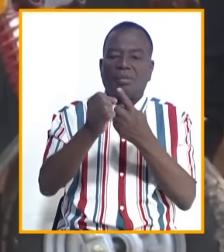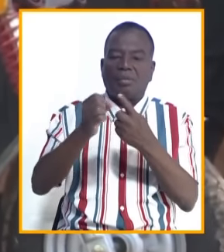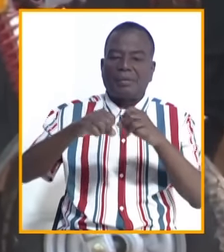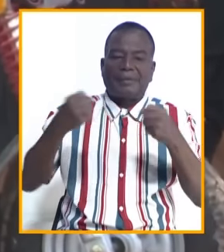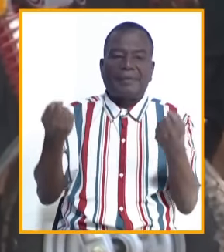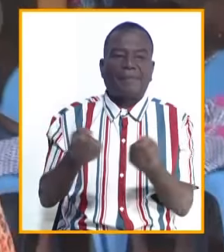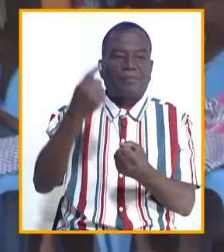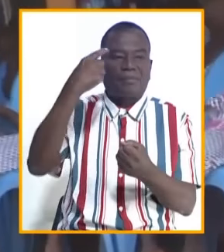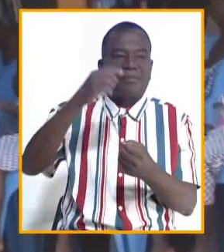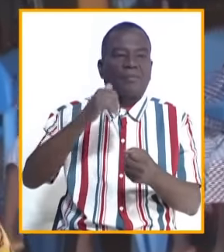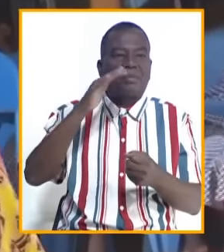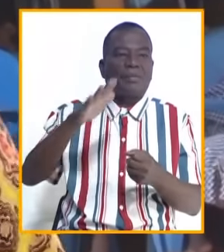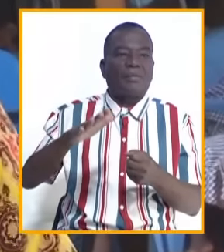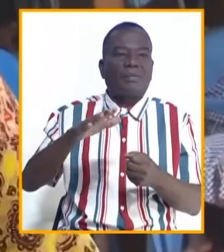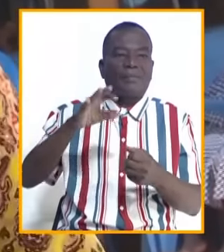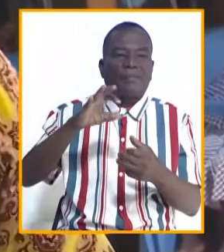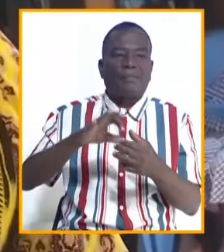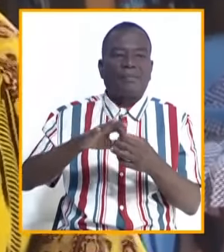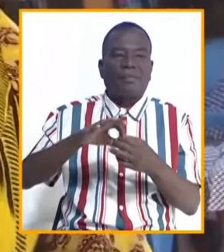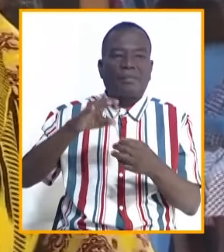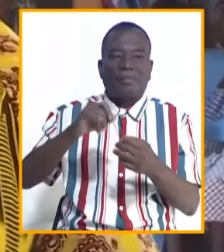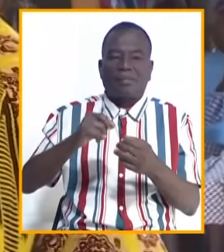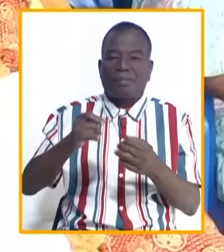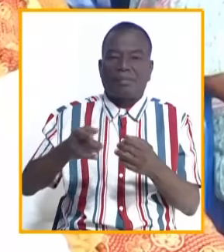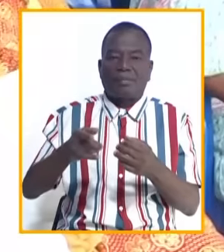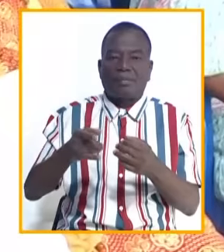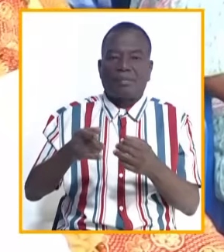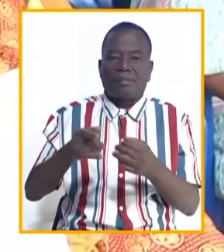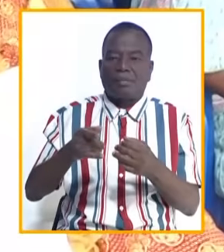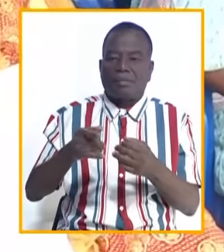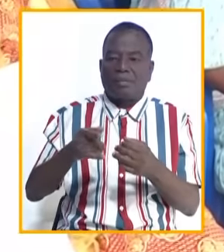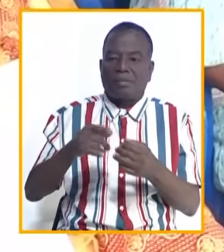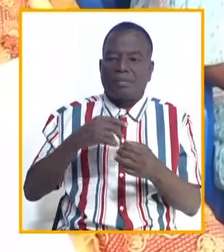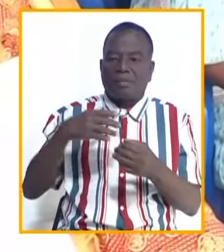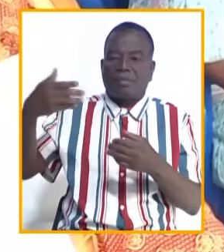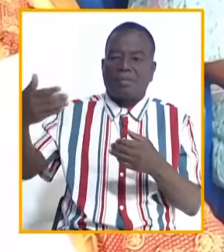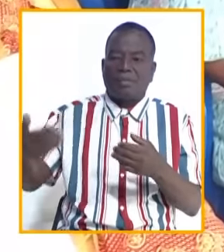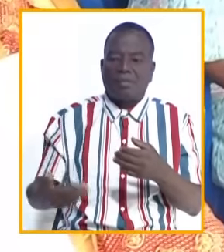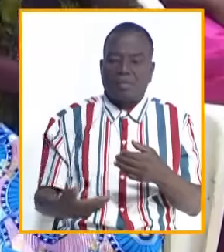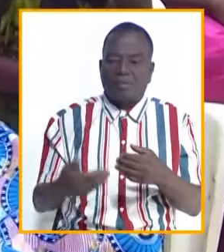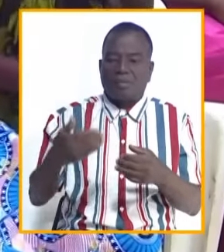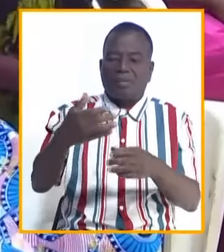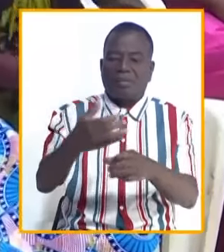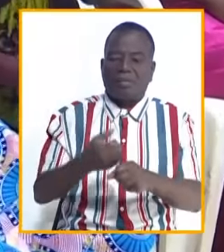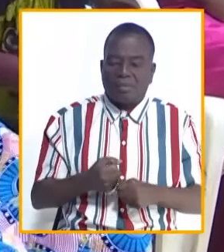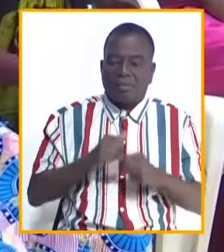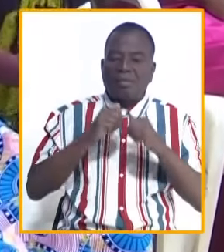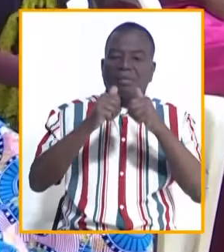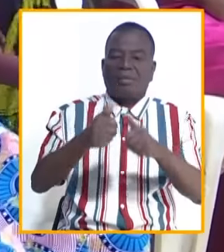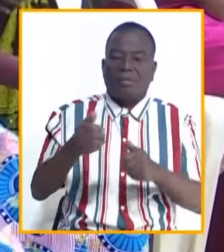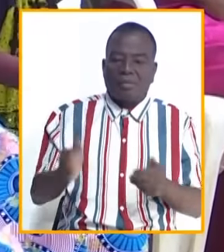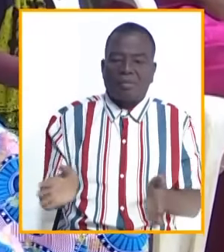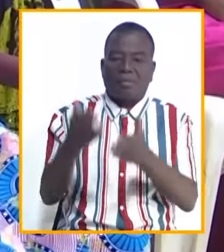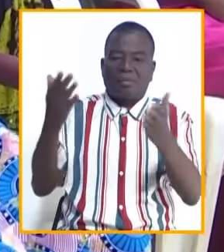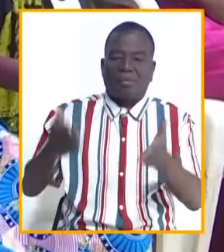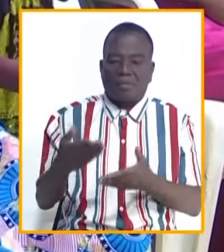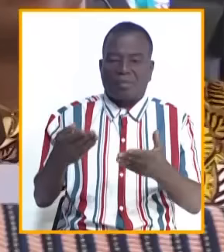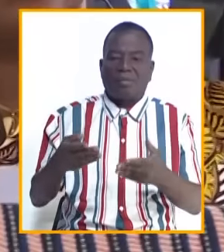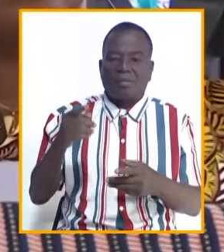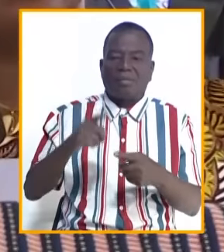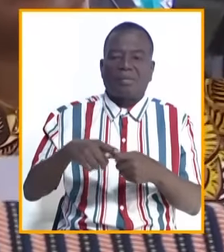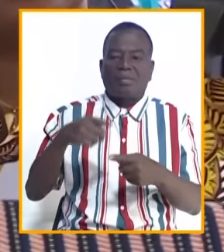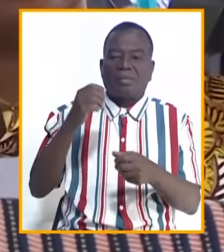faveur des femmes de Serboka et Ouregeka. Elles ont reçu des dons pour les encourager à développer des activités génératrices